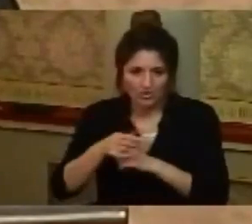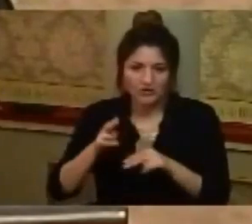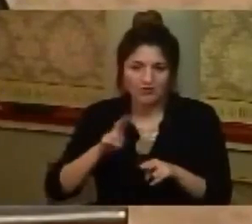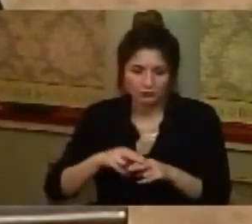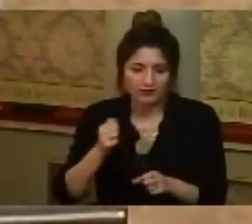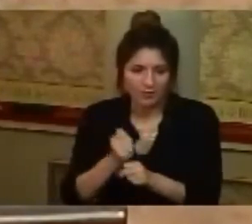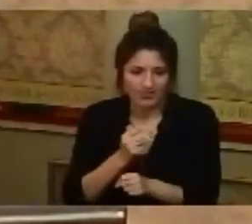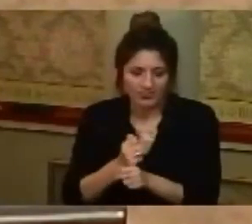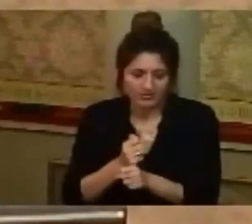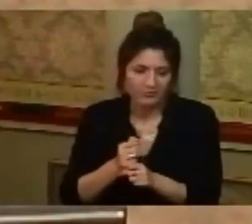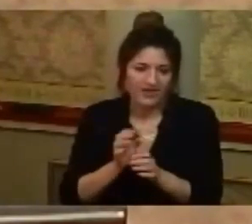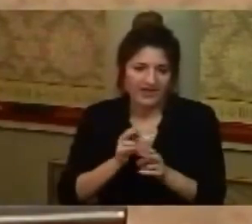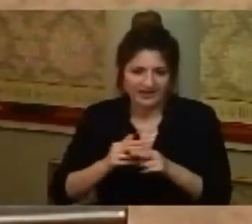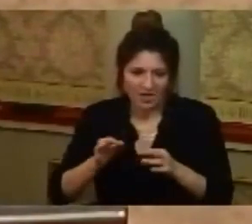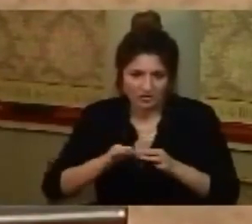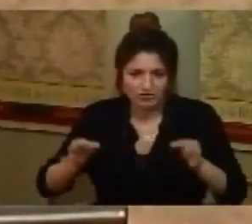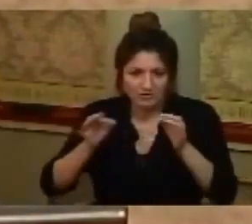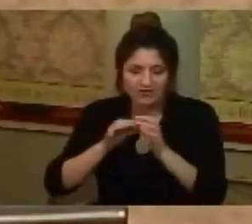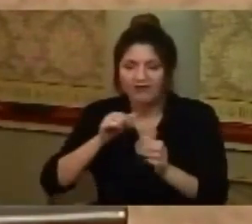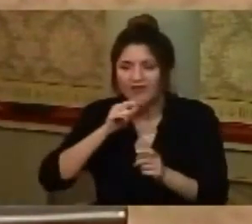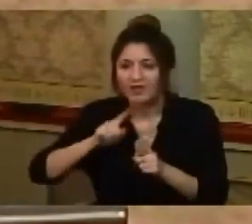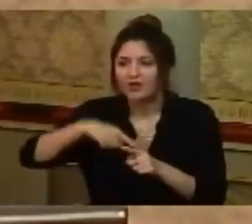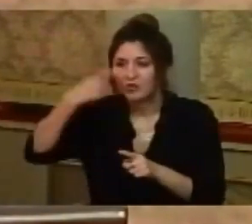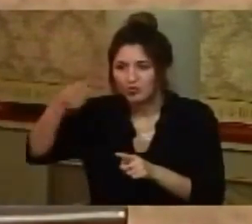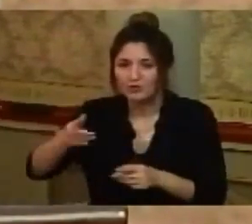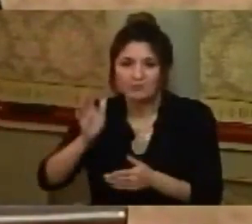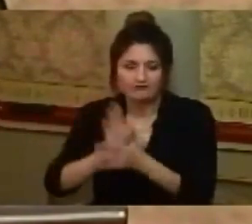raditi. Kad se kaže nešto s ove govornice, onda